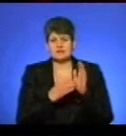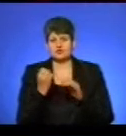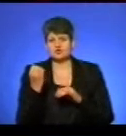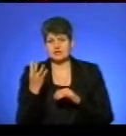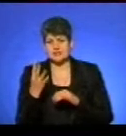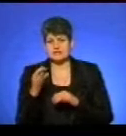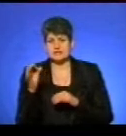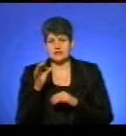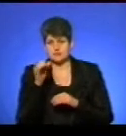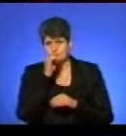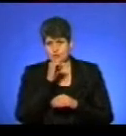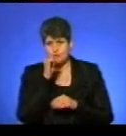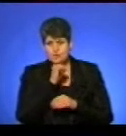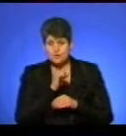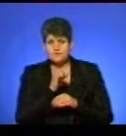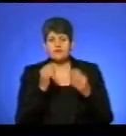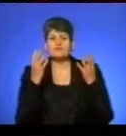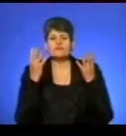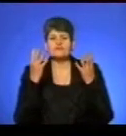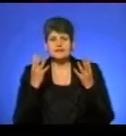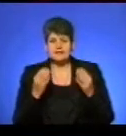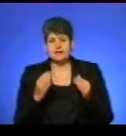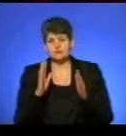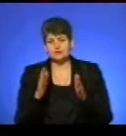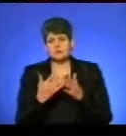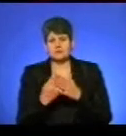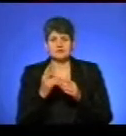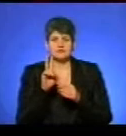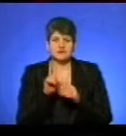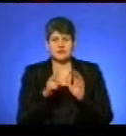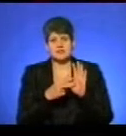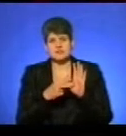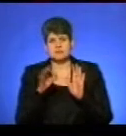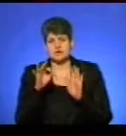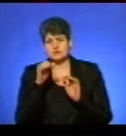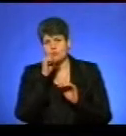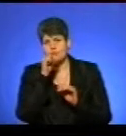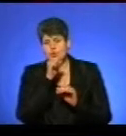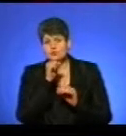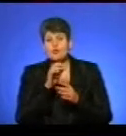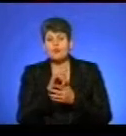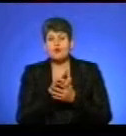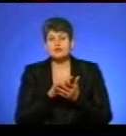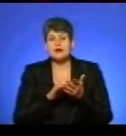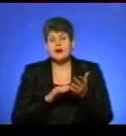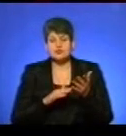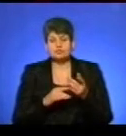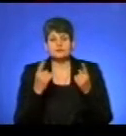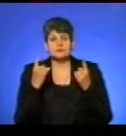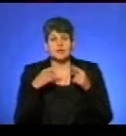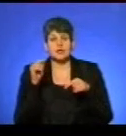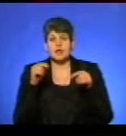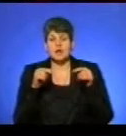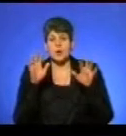9-14 градусів нижче нуля. Дені будуть в межах від 2 до 7 градусів морозу. В подальшому істотних опадів ми